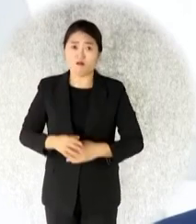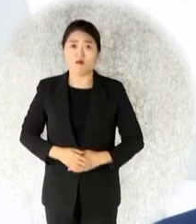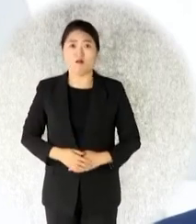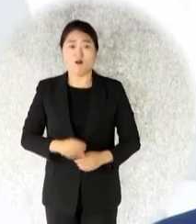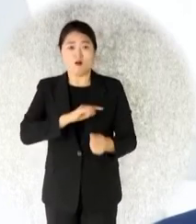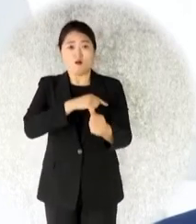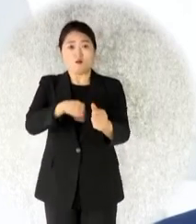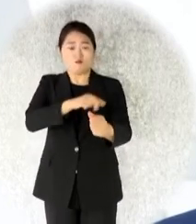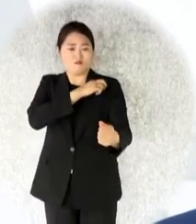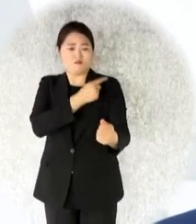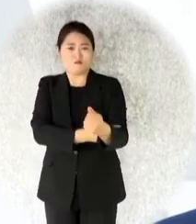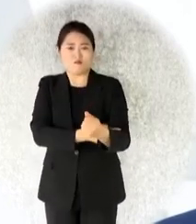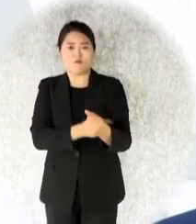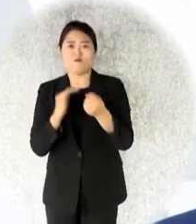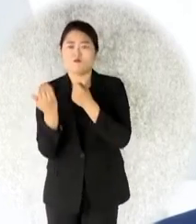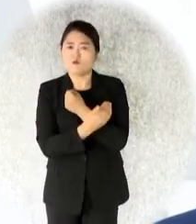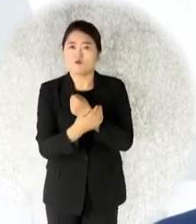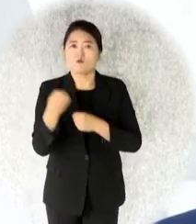조례